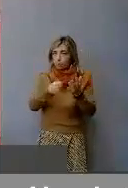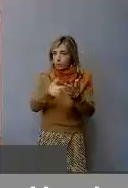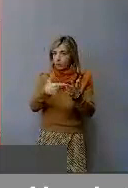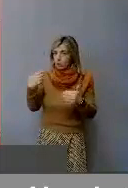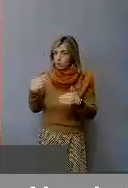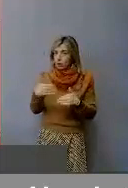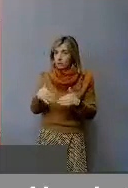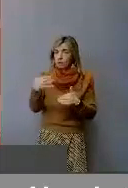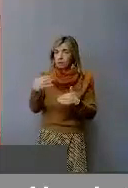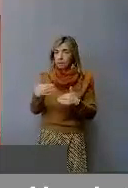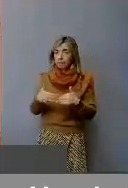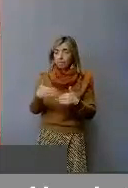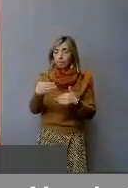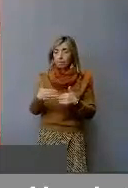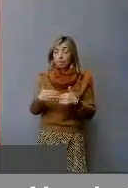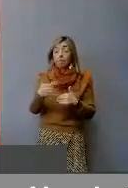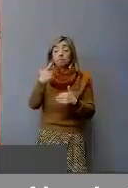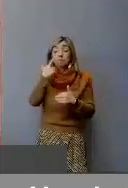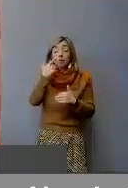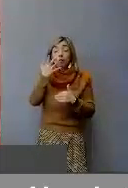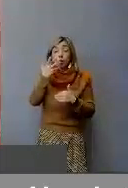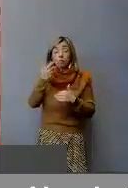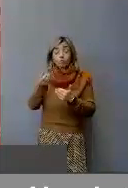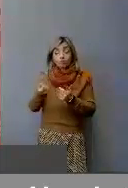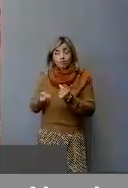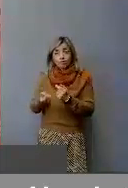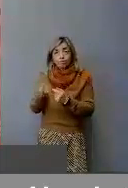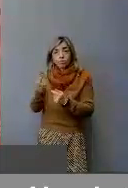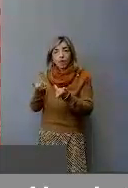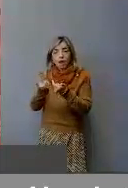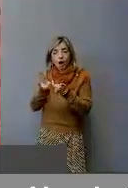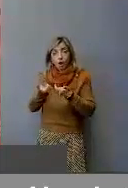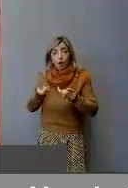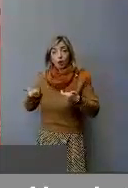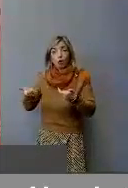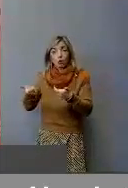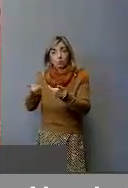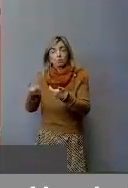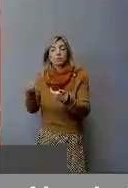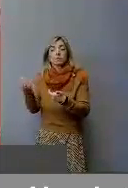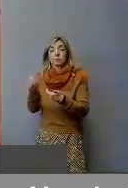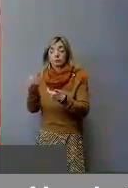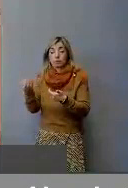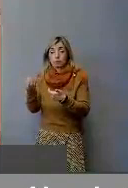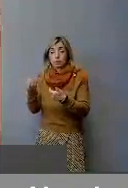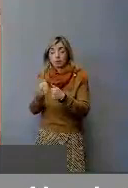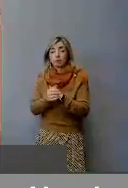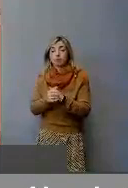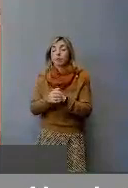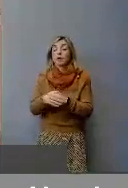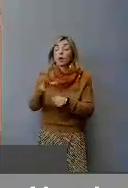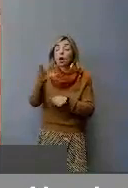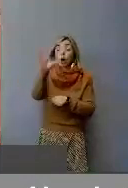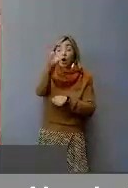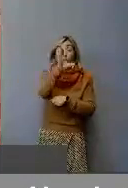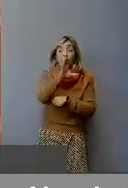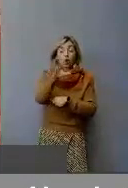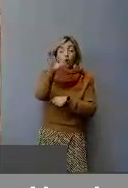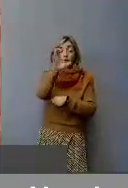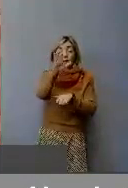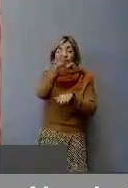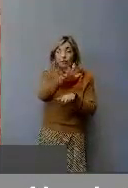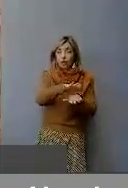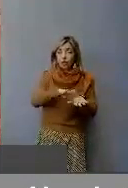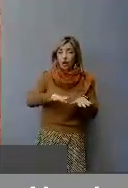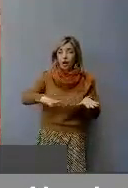si vuol fare una commissione ben venga la osservatorio ambiente salute